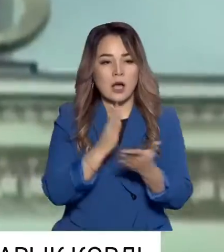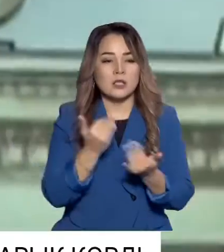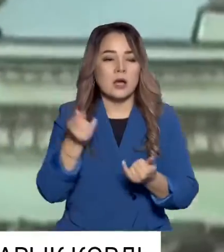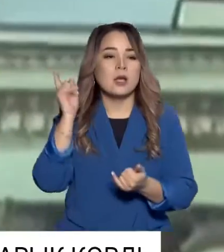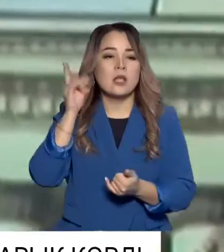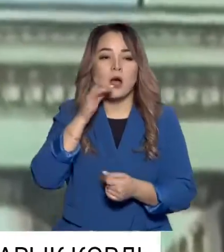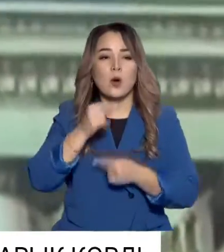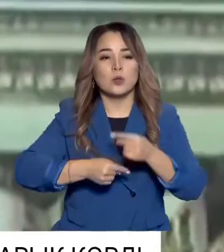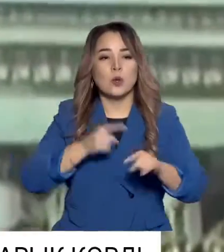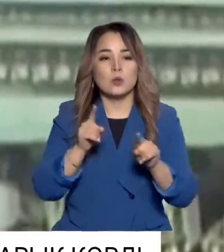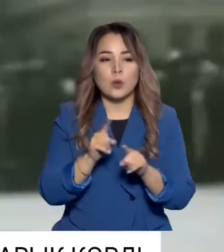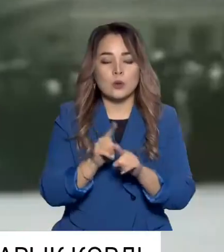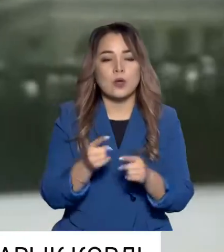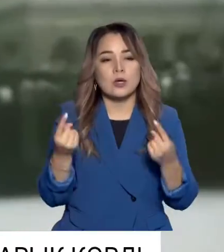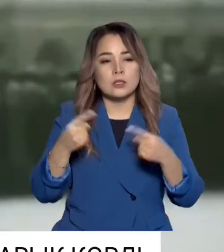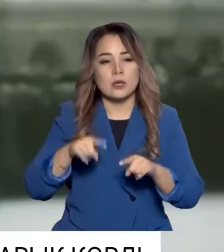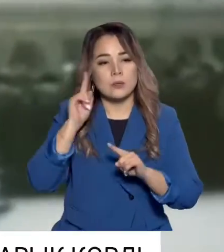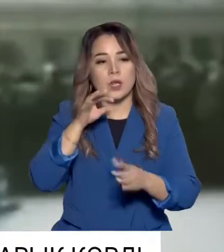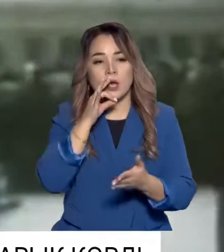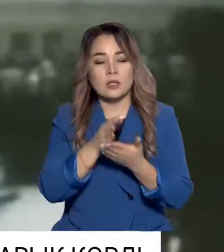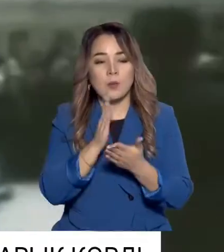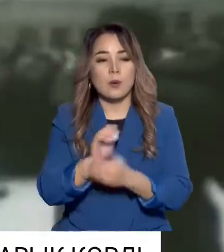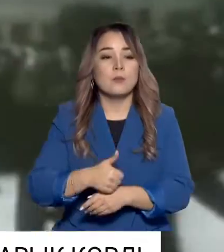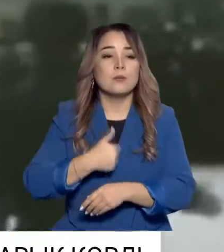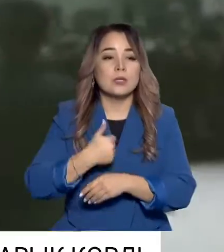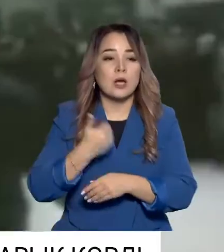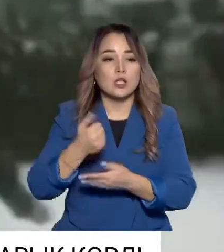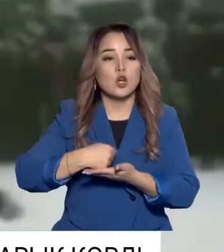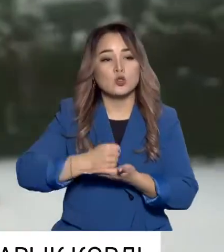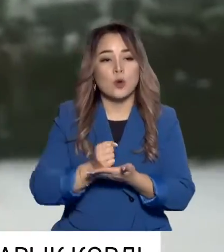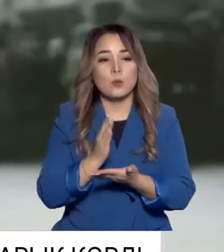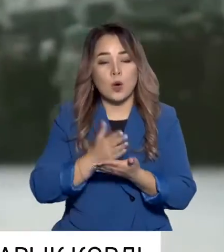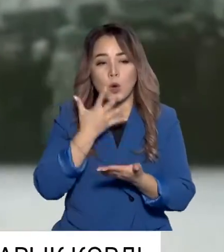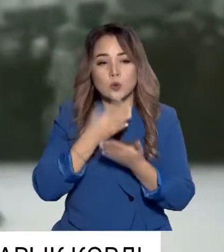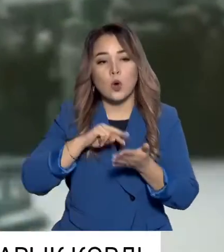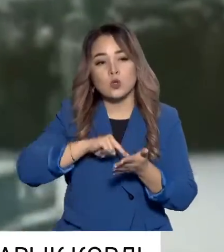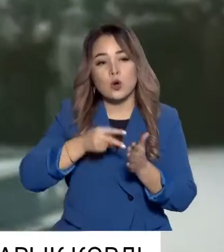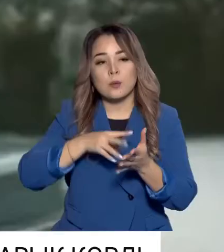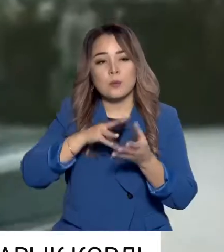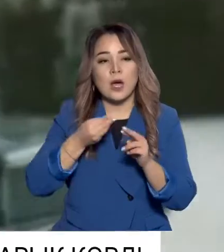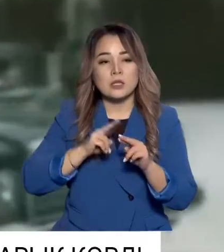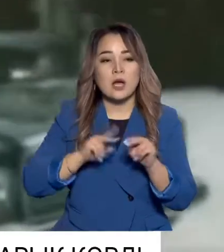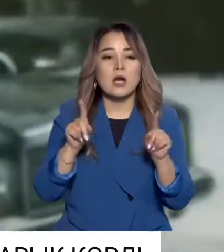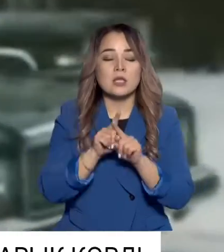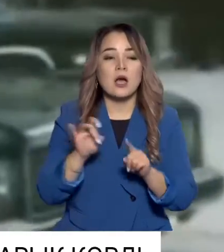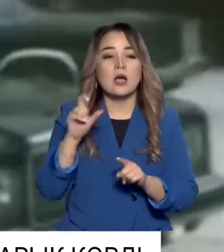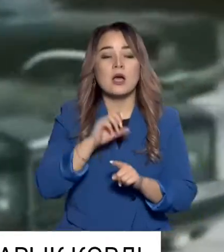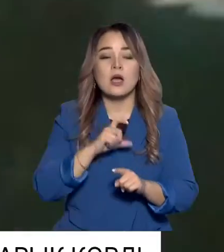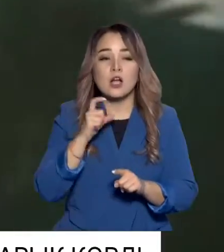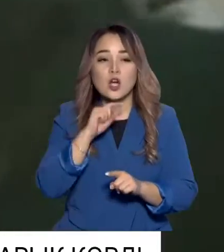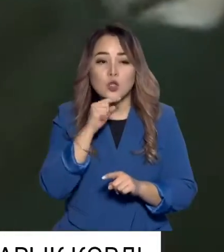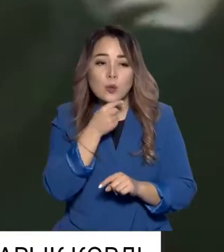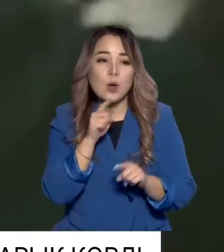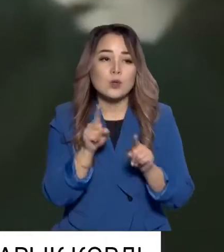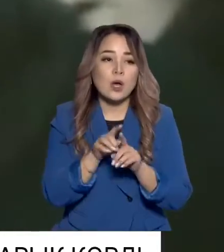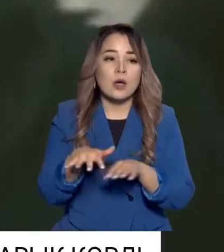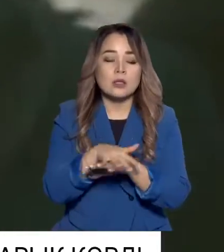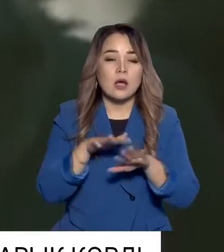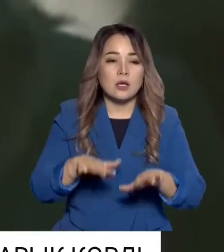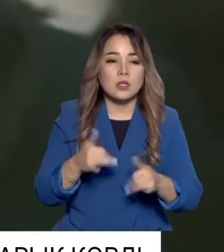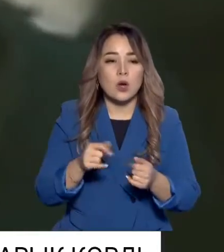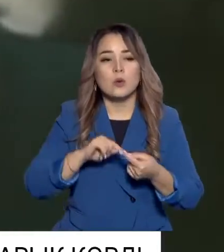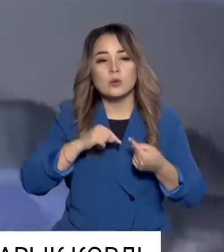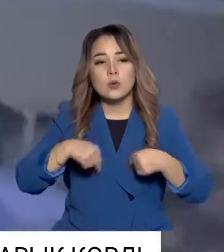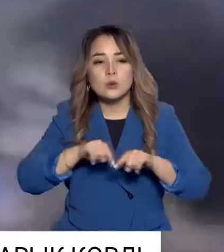дәуірін тарихшылар қауымы тоқырау деп атады. Тек билік бекіткен жоспар, көбейтіп көрсететін экономика, жалаң ой, жадағай пікір қоғамды